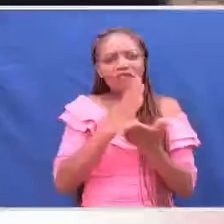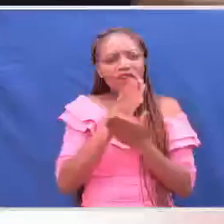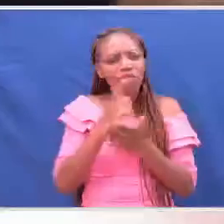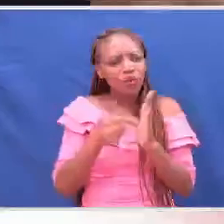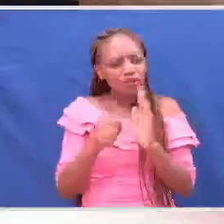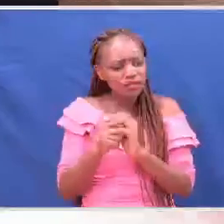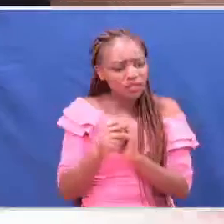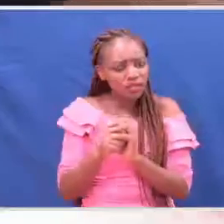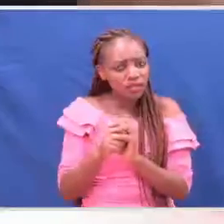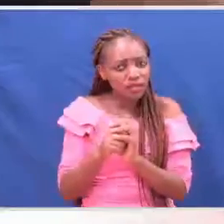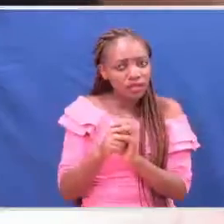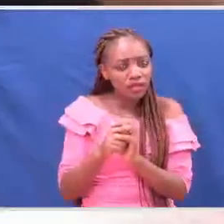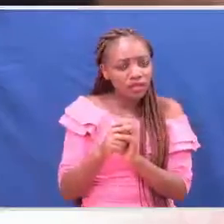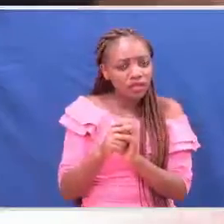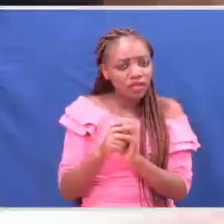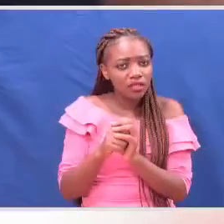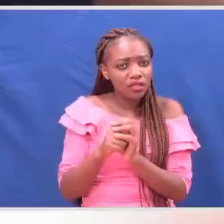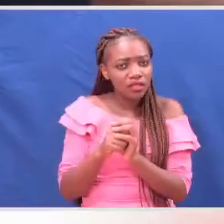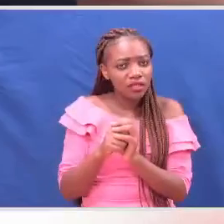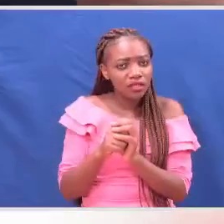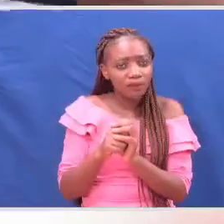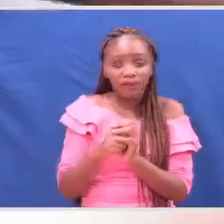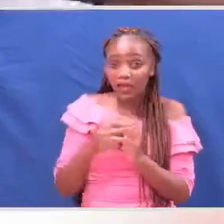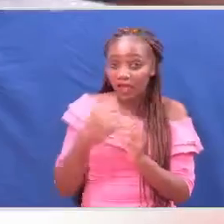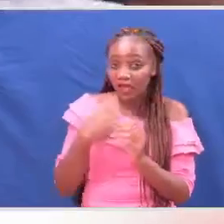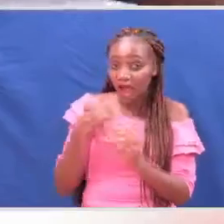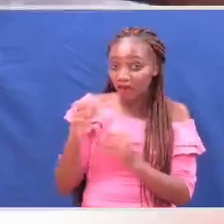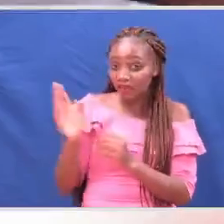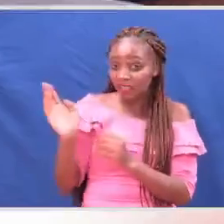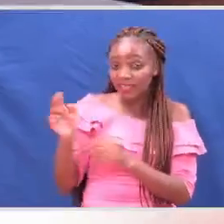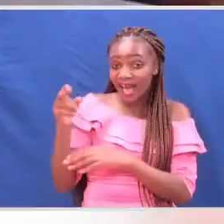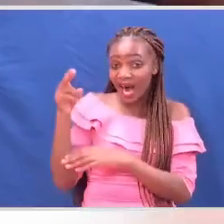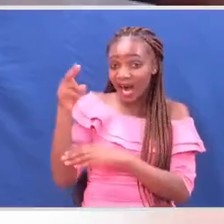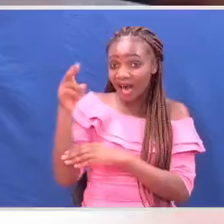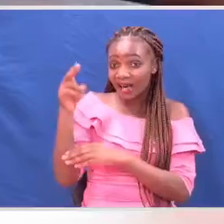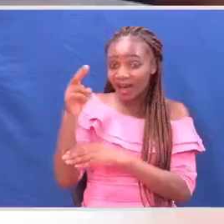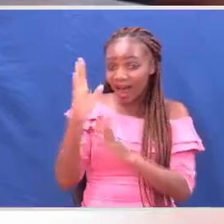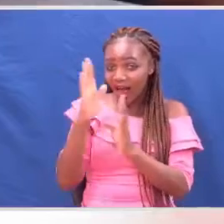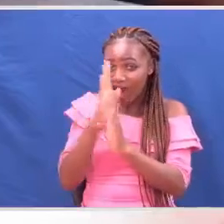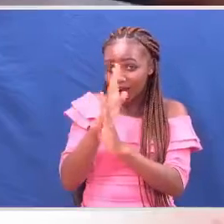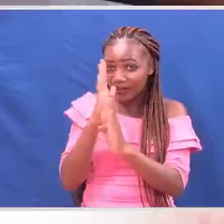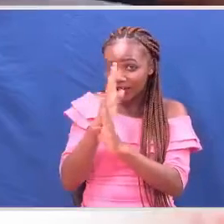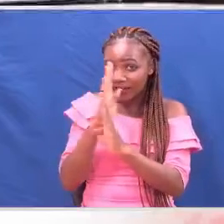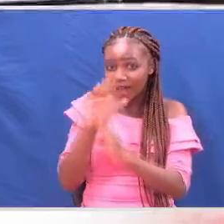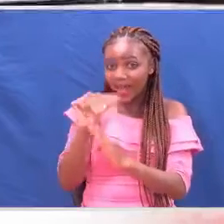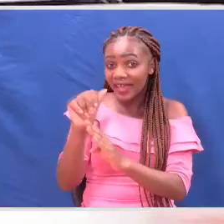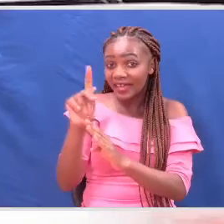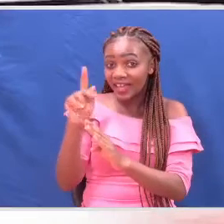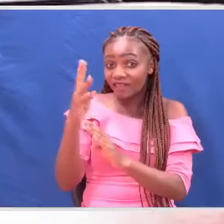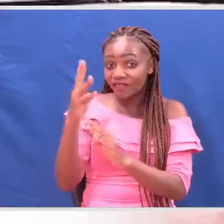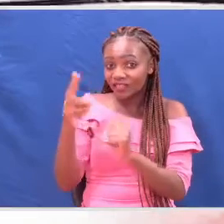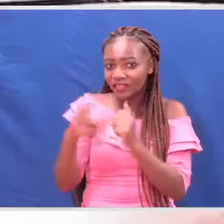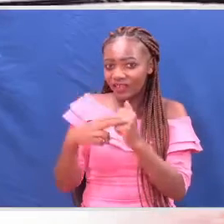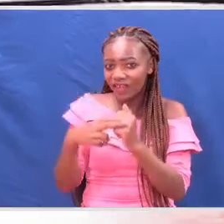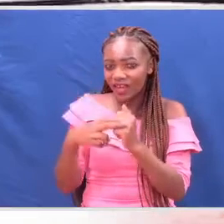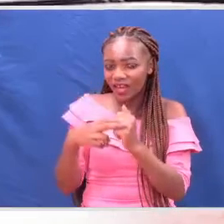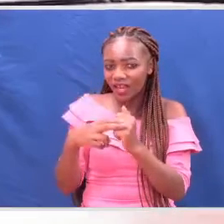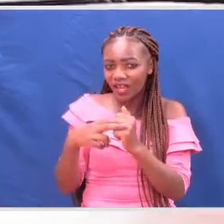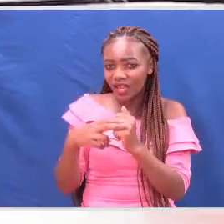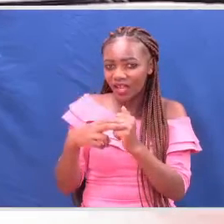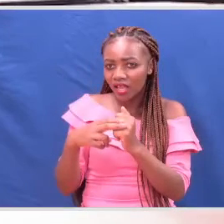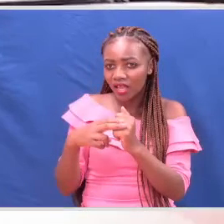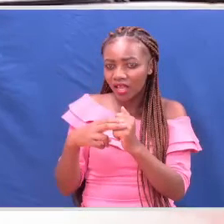kwamba hii ndume ilikuwa imeficha bunduki aina ya AK47. Akawa